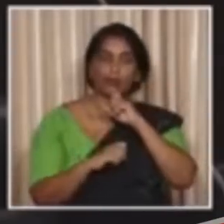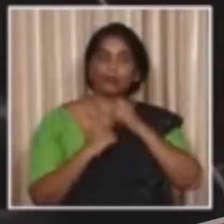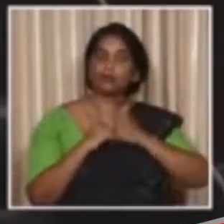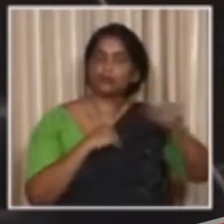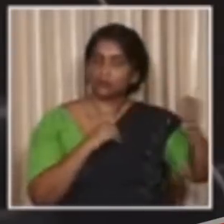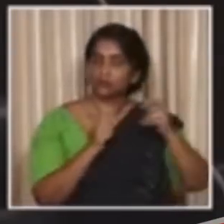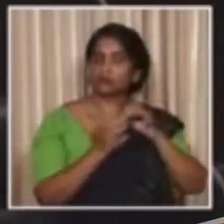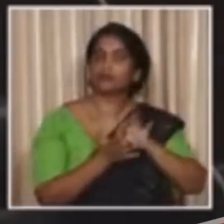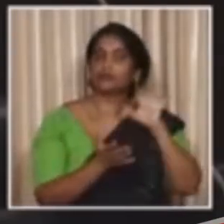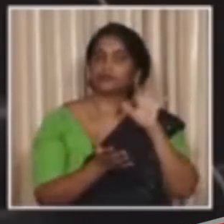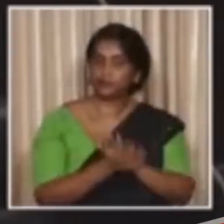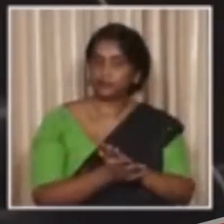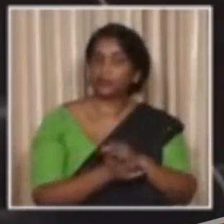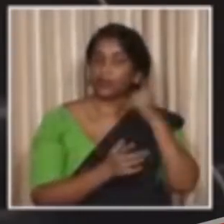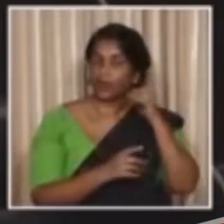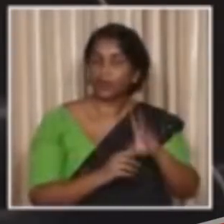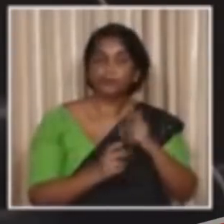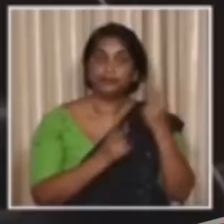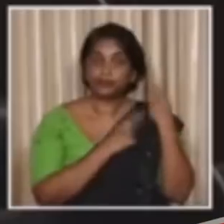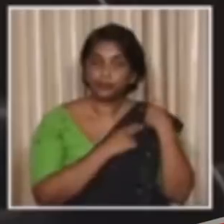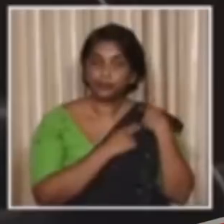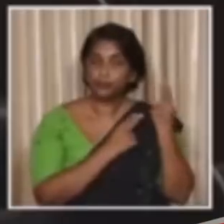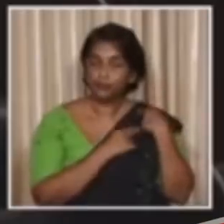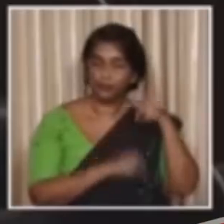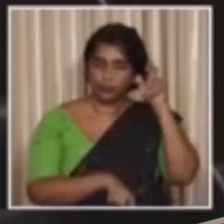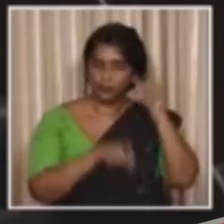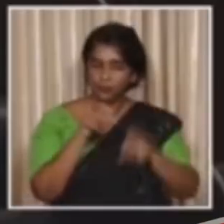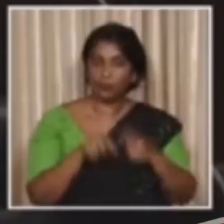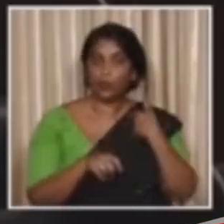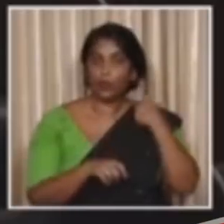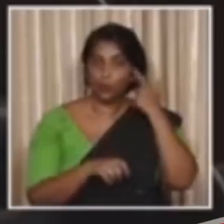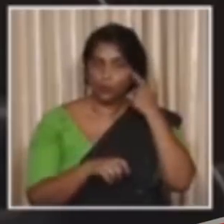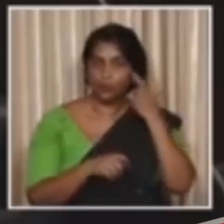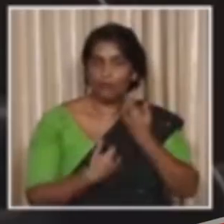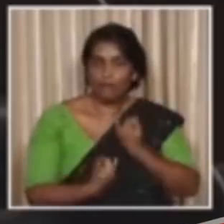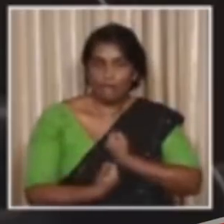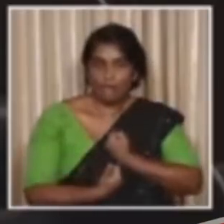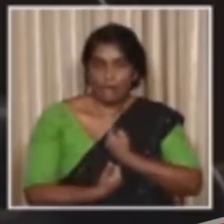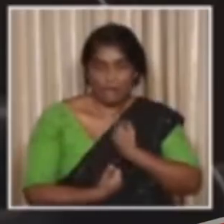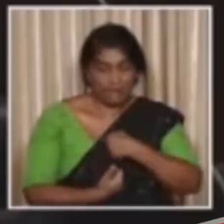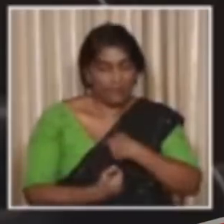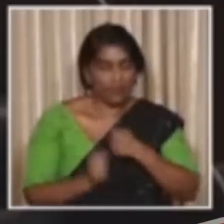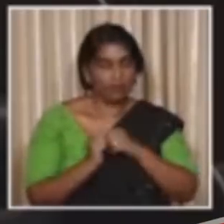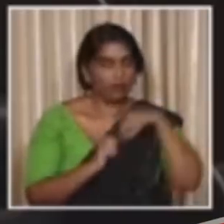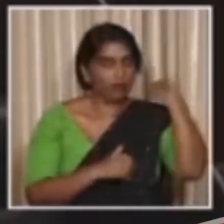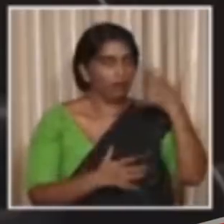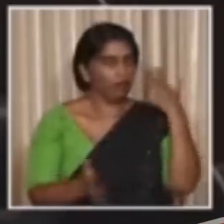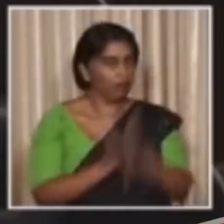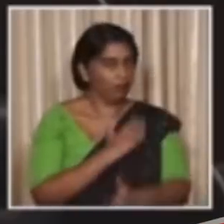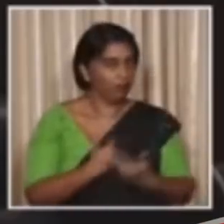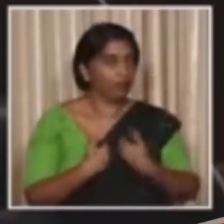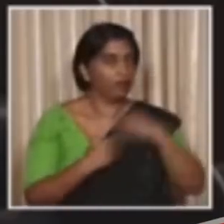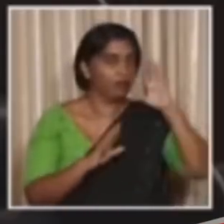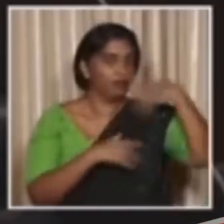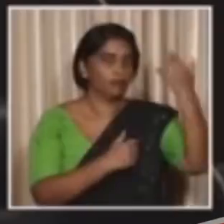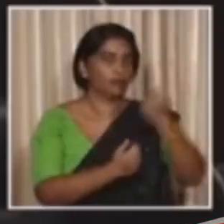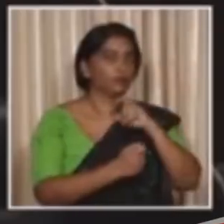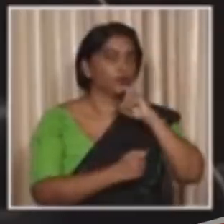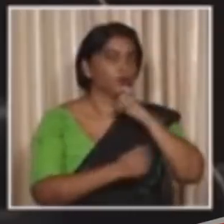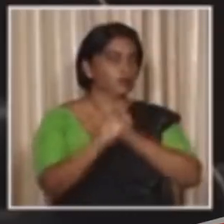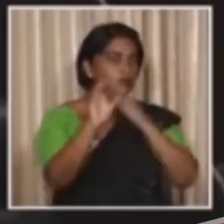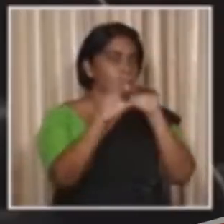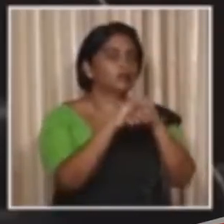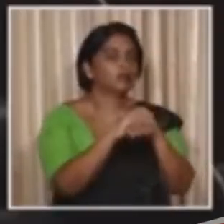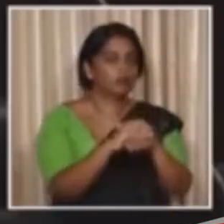පුළුවන්. ඒ නිසා මේ තනතුරු දරන අය දන්නවා මේකේ මම වරදි කරොත් වරද්ද ගත්තොත් මට ඊට පස්සේ උසාවිය යන්න